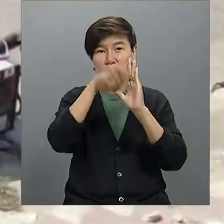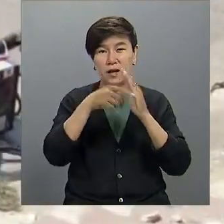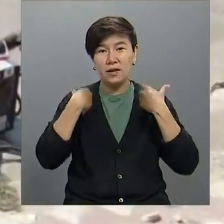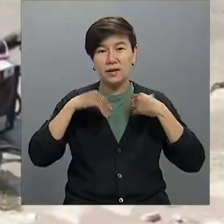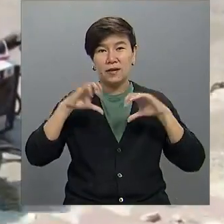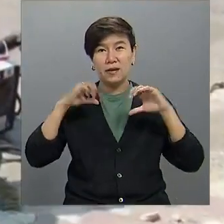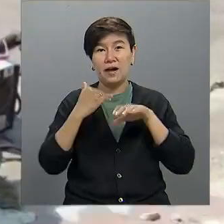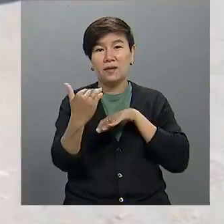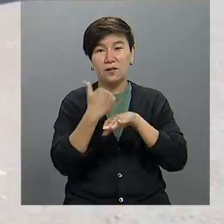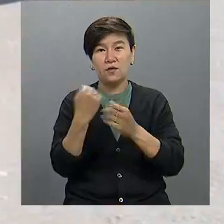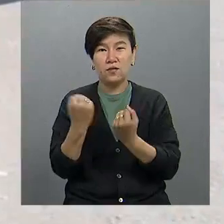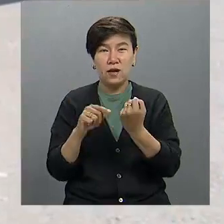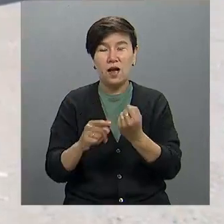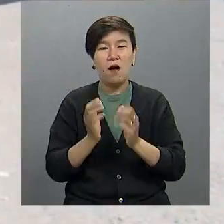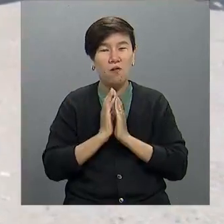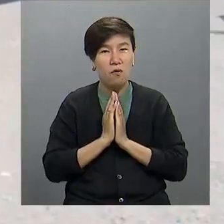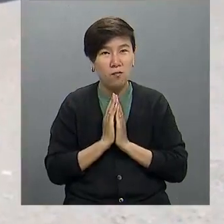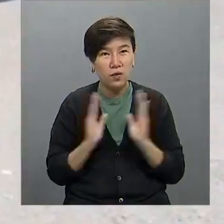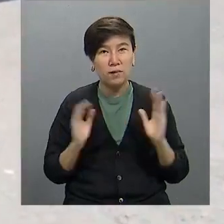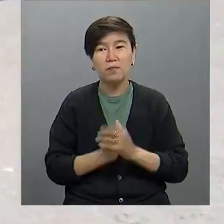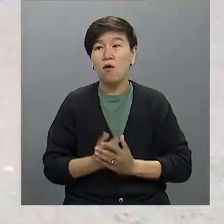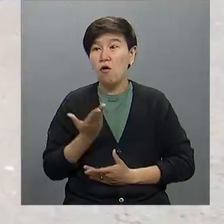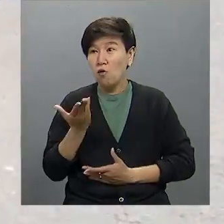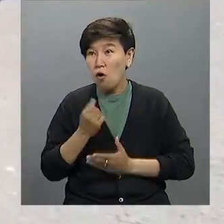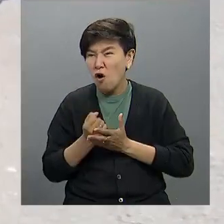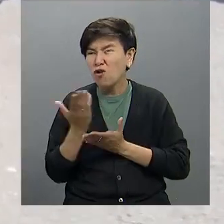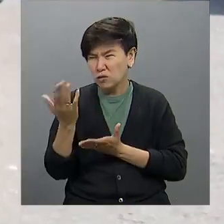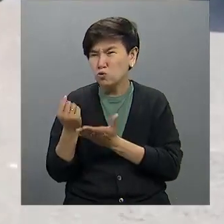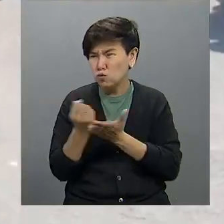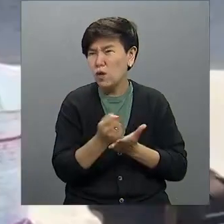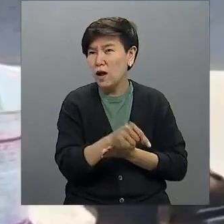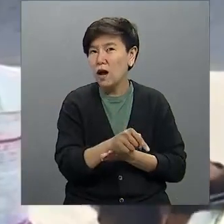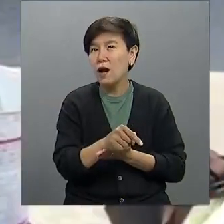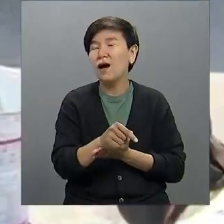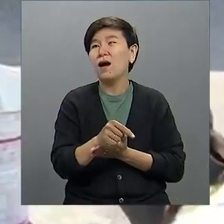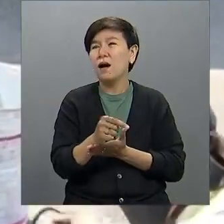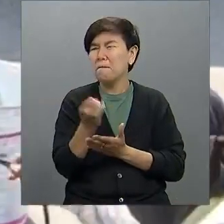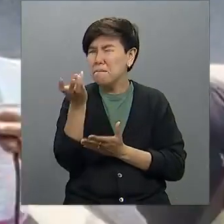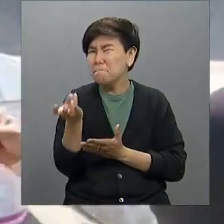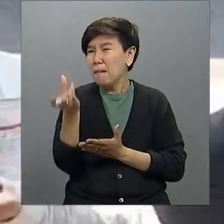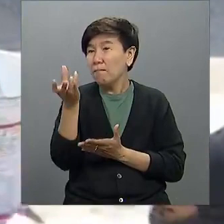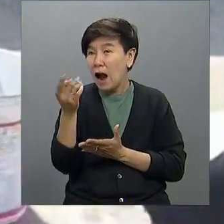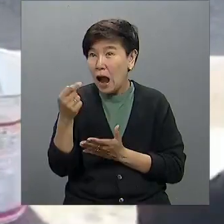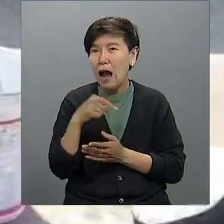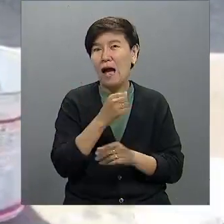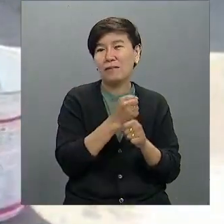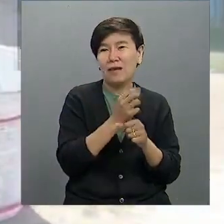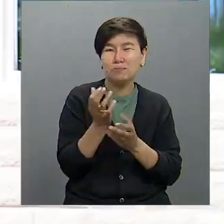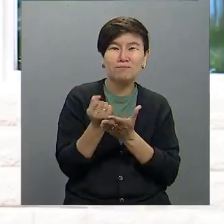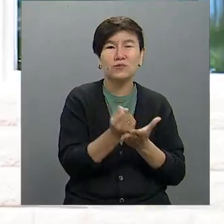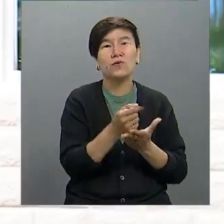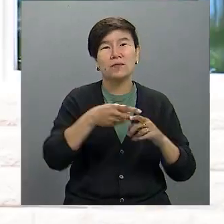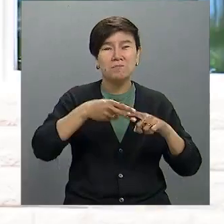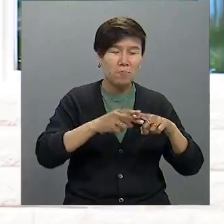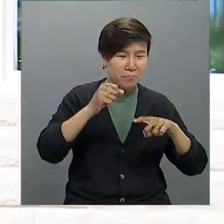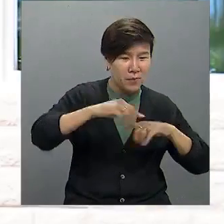ที่ร้องมาปุ๊บนะคะลงพื้นที่ไปปิดปากท่อปั๊บเลยนะคะก็จะได้ปลอดภัยกันทั่ว